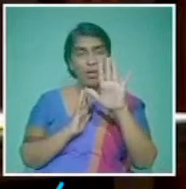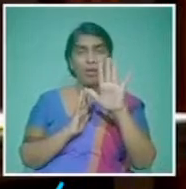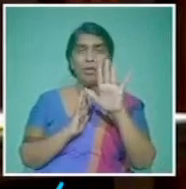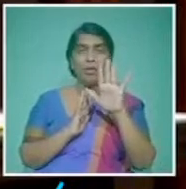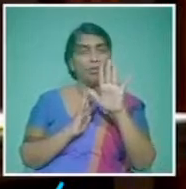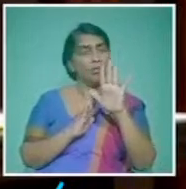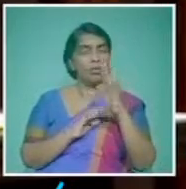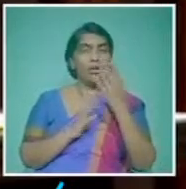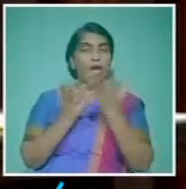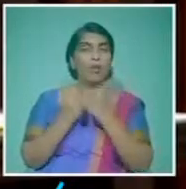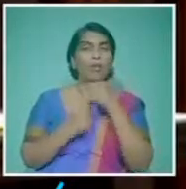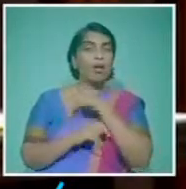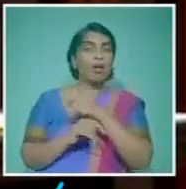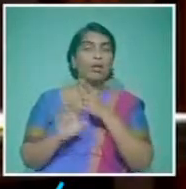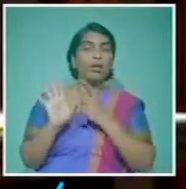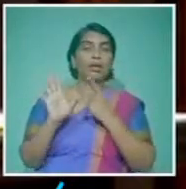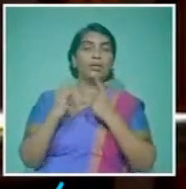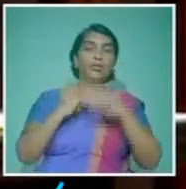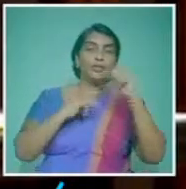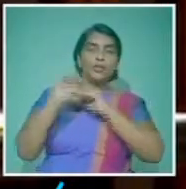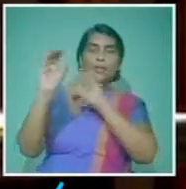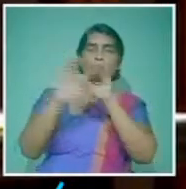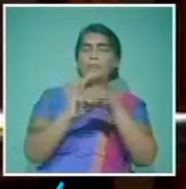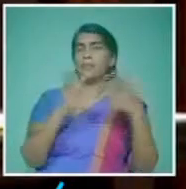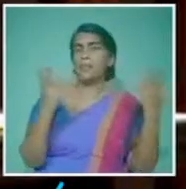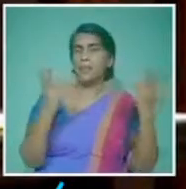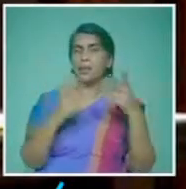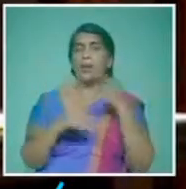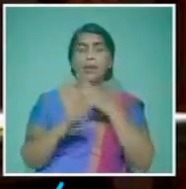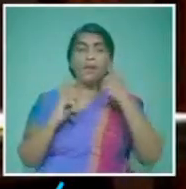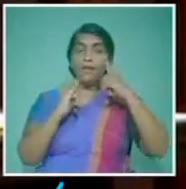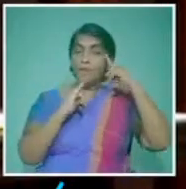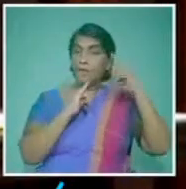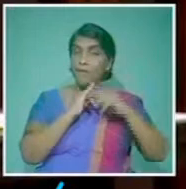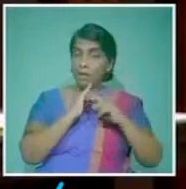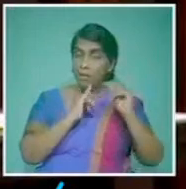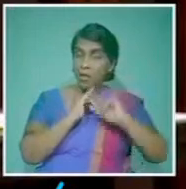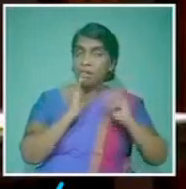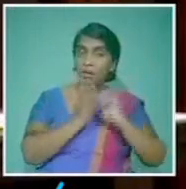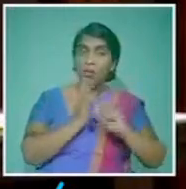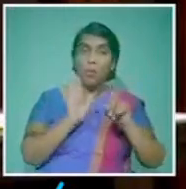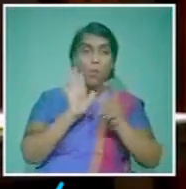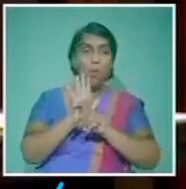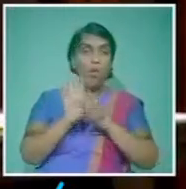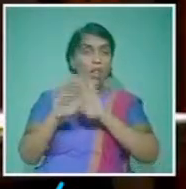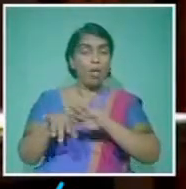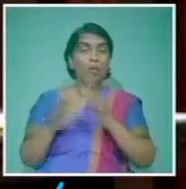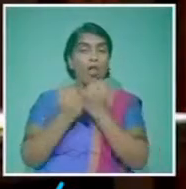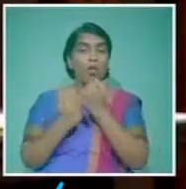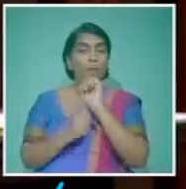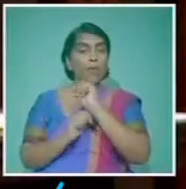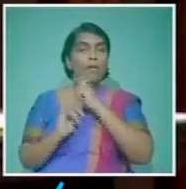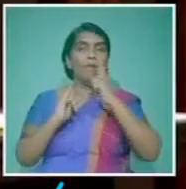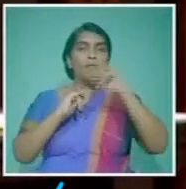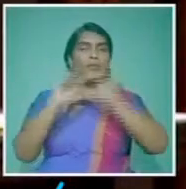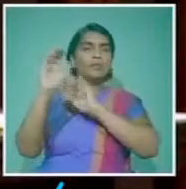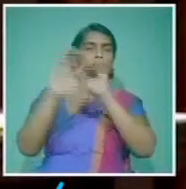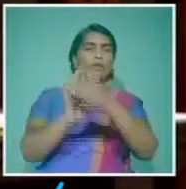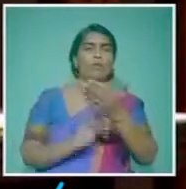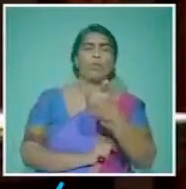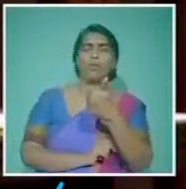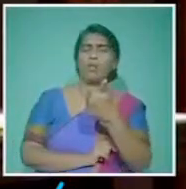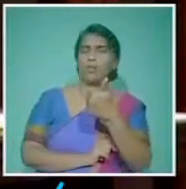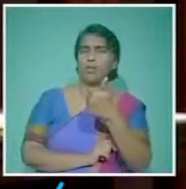100ක් හැබැයි ඒ තරුණයාට විශ්වවිද්‍යාලයට යන්න බෑ ඒ පේපර් එකම ලියලා මොන්රාගල දිස්ත්‍රික්කේ 50ක් ගන්න ළමයට පුළුවන් යුනිවර්සිටි යන්න